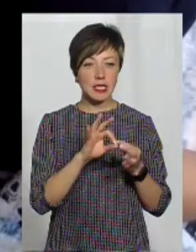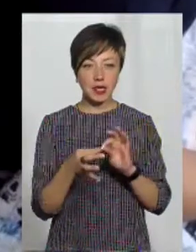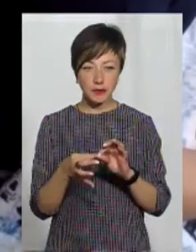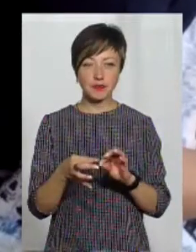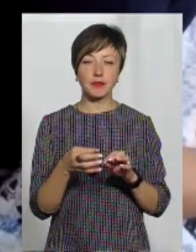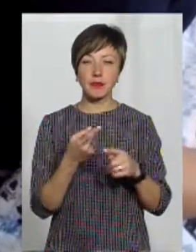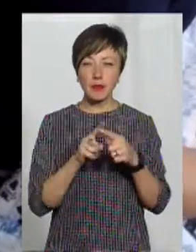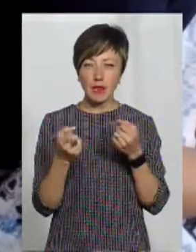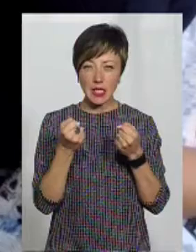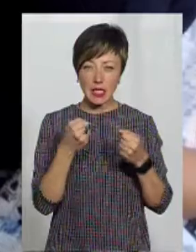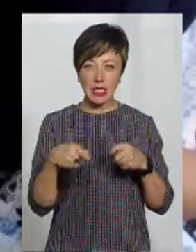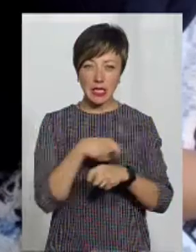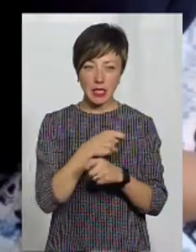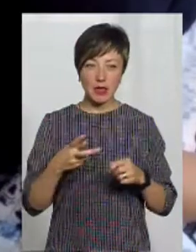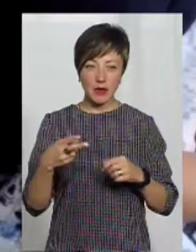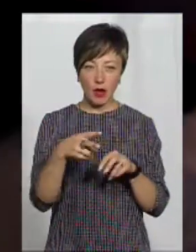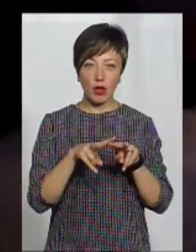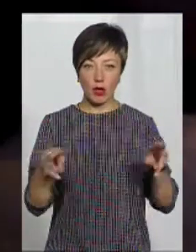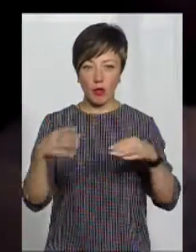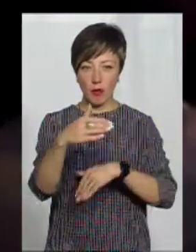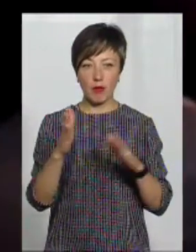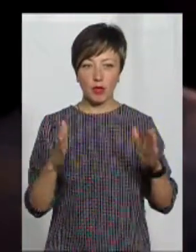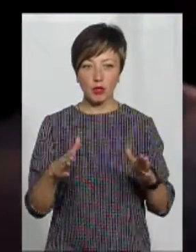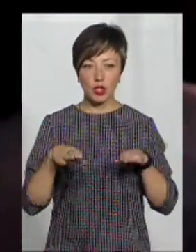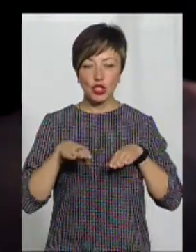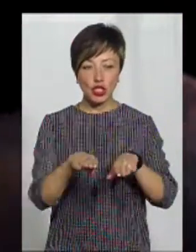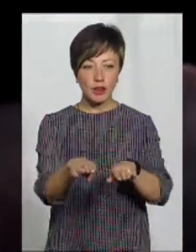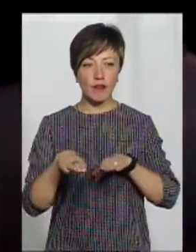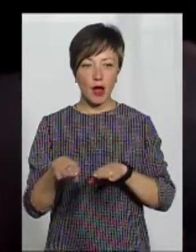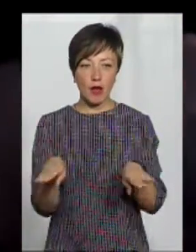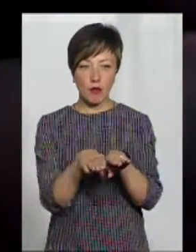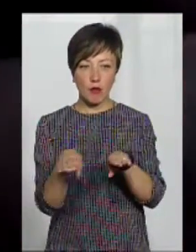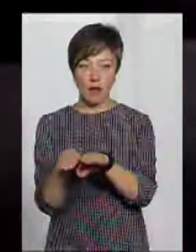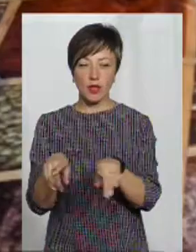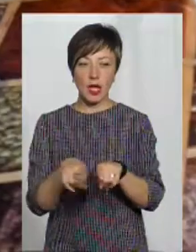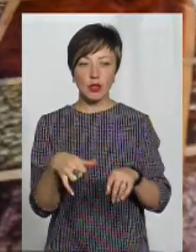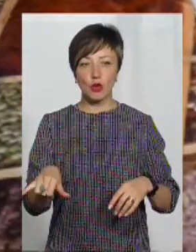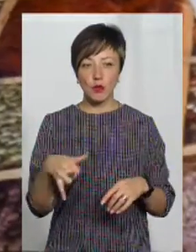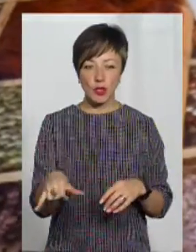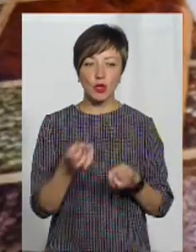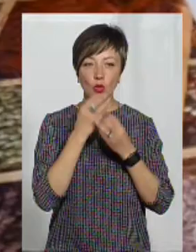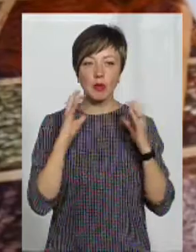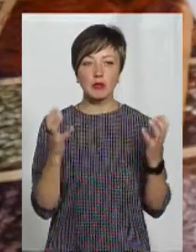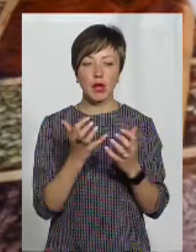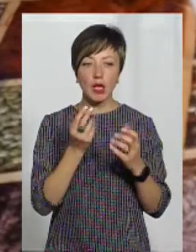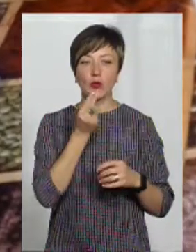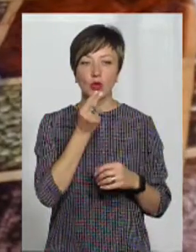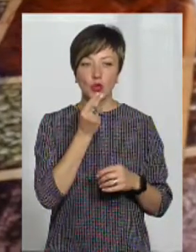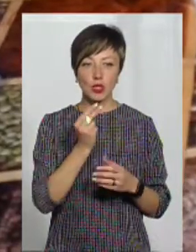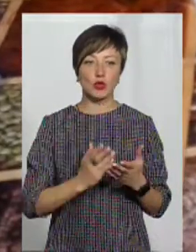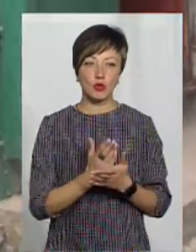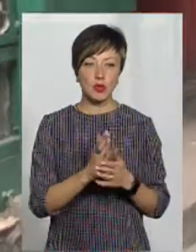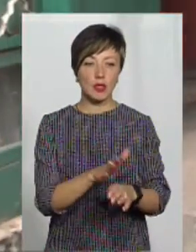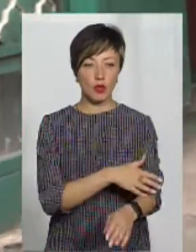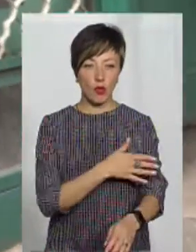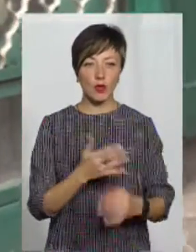бавовняної щеляної тканини вирізаємо однакові прямокутники та з трьох боків зшиваємо. У такій торбинці, яка провітрюється, добре зберігаються продукти і служитиме вона